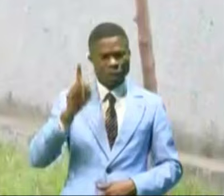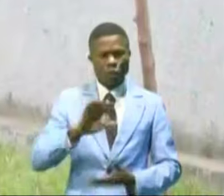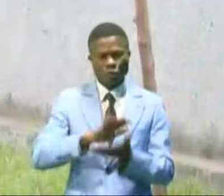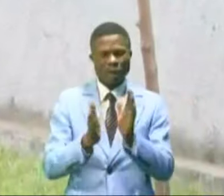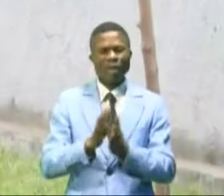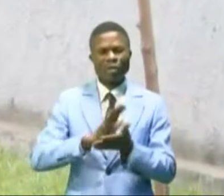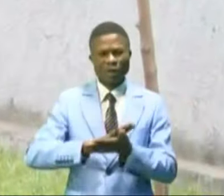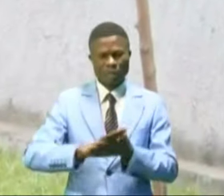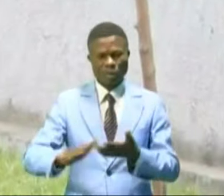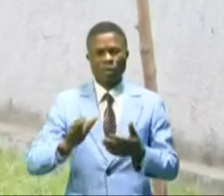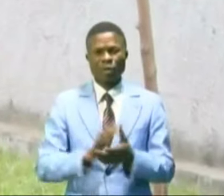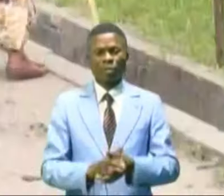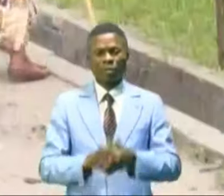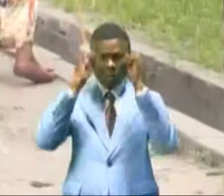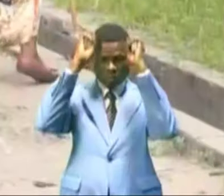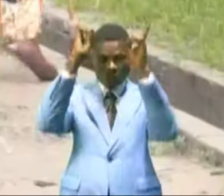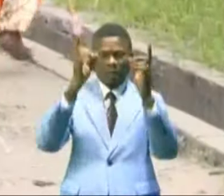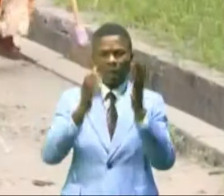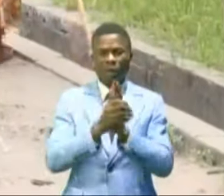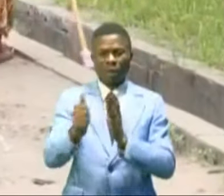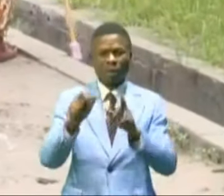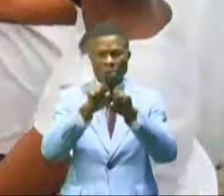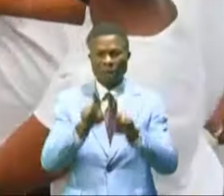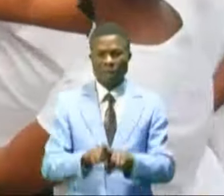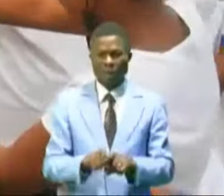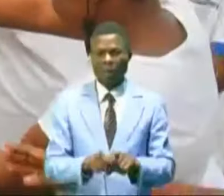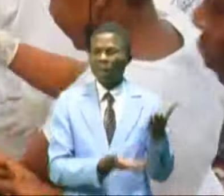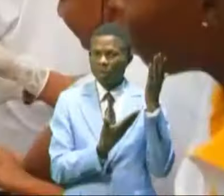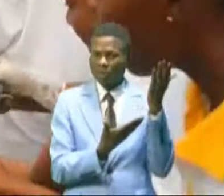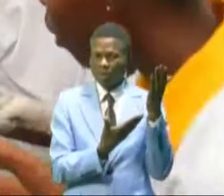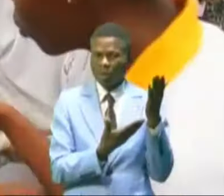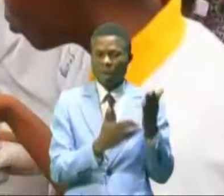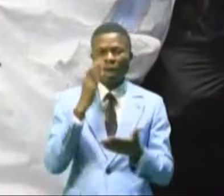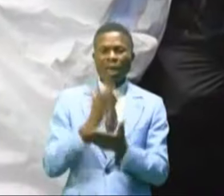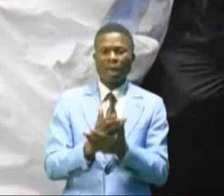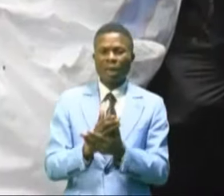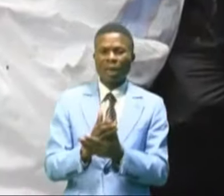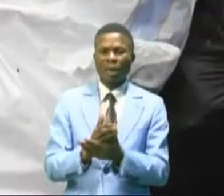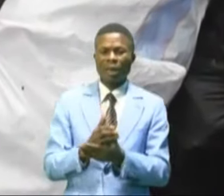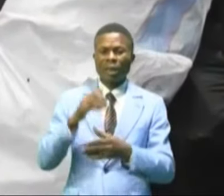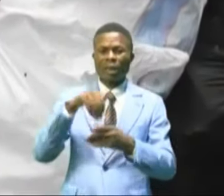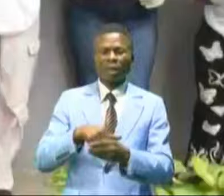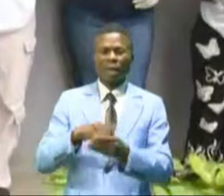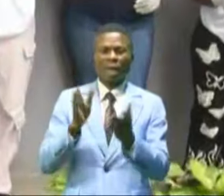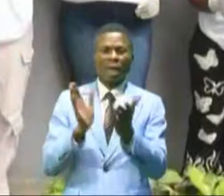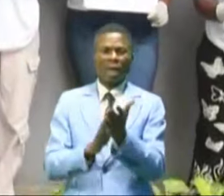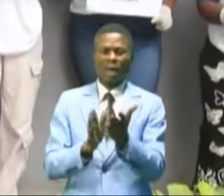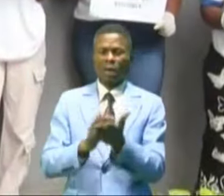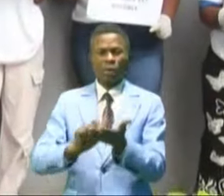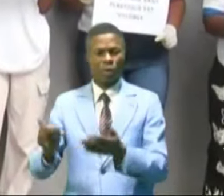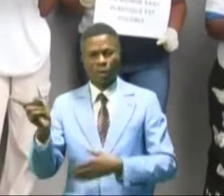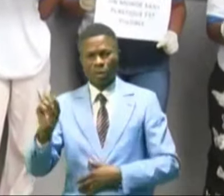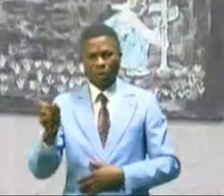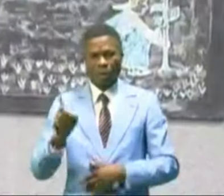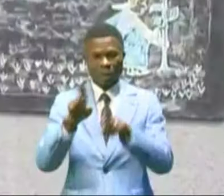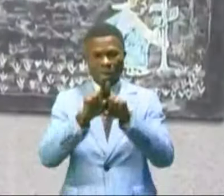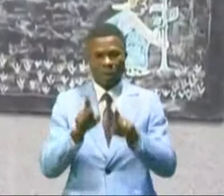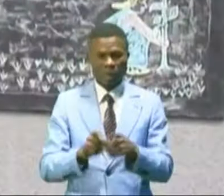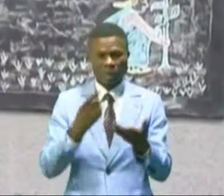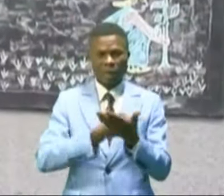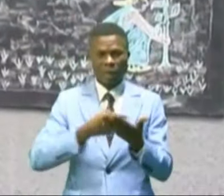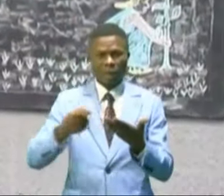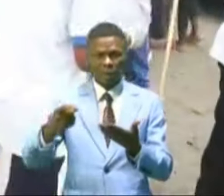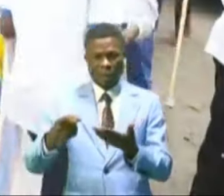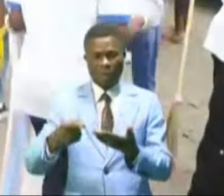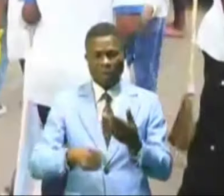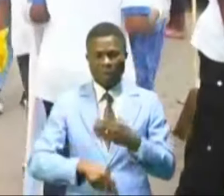saleté. Une éducation de qualité et aussi intégrante ne se limite pas à garder les élèves en classe. Profitant de la semaine Laïdat